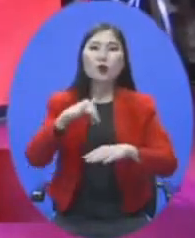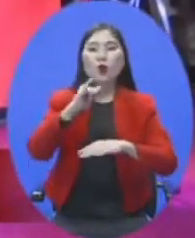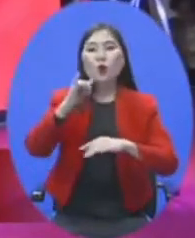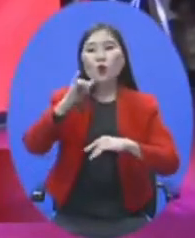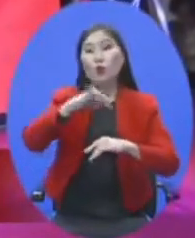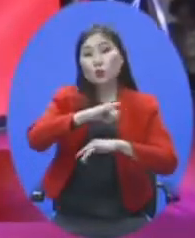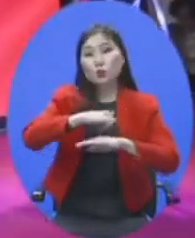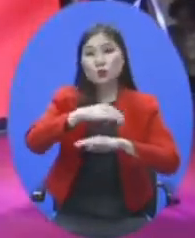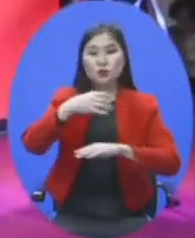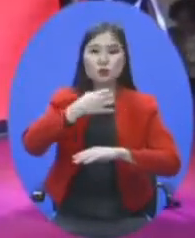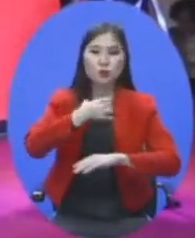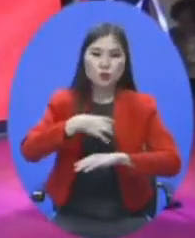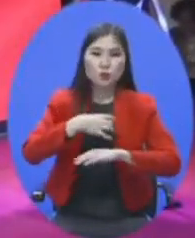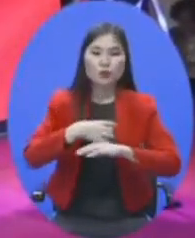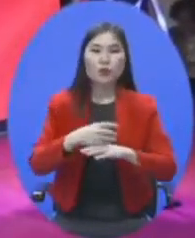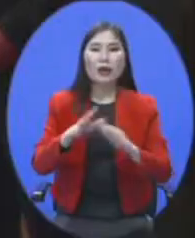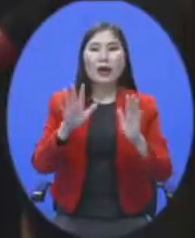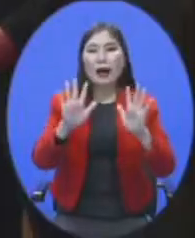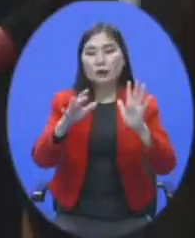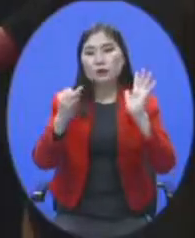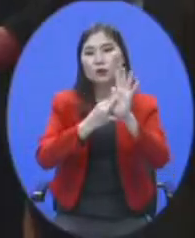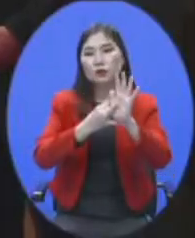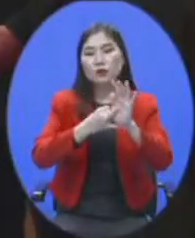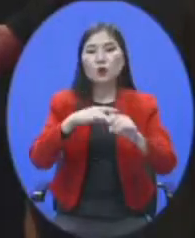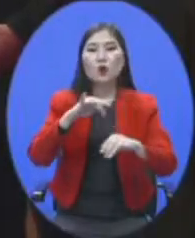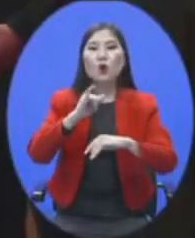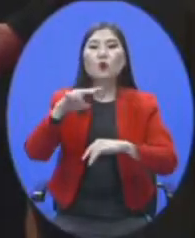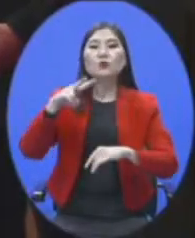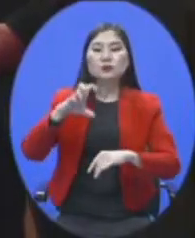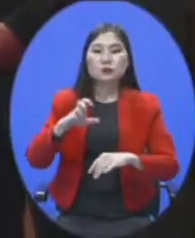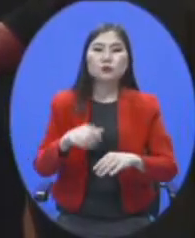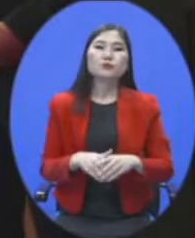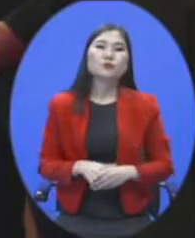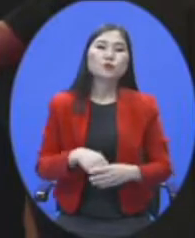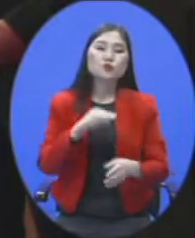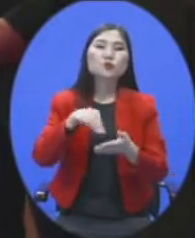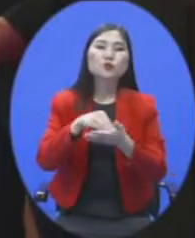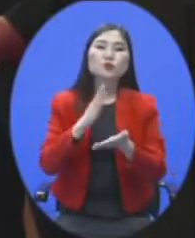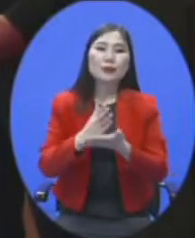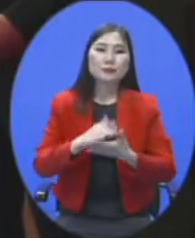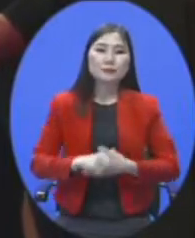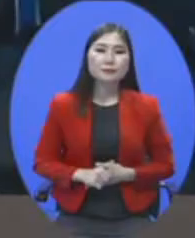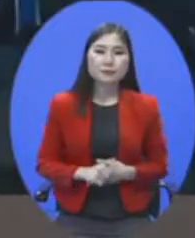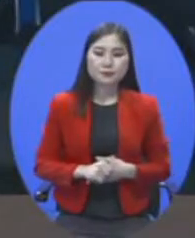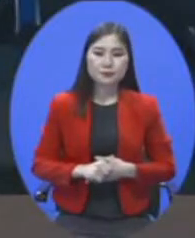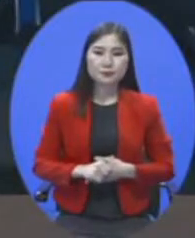улс төрийн ээлжид 17-р зөвлөлтөх уулзалтыг Ханой хотноо зохион байгуулахар төлөвлөжээ.